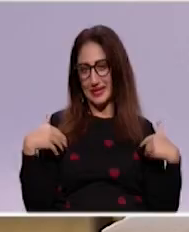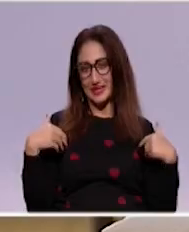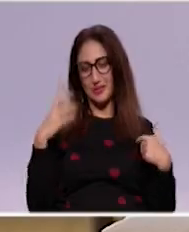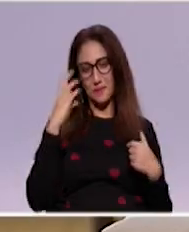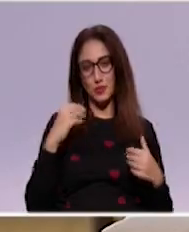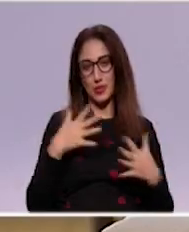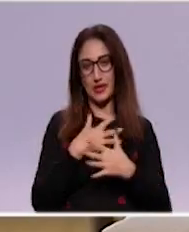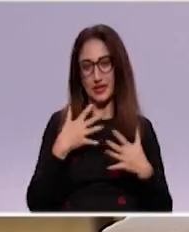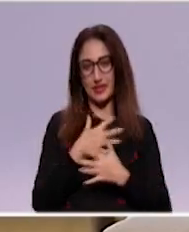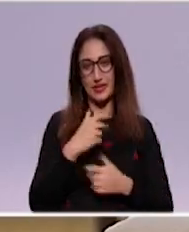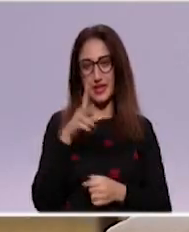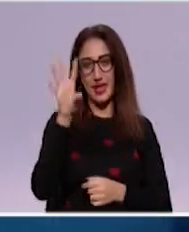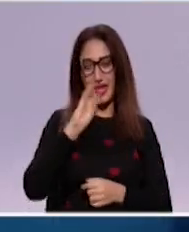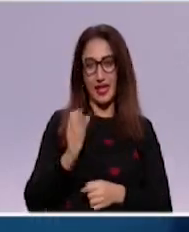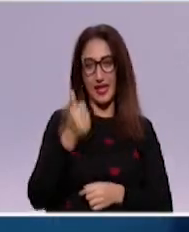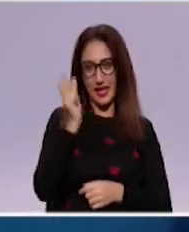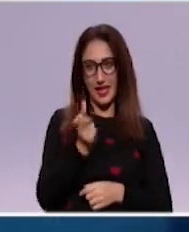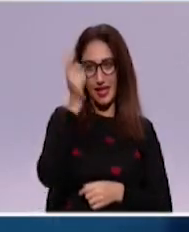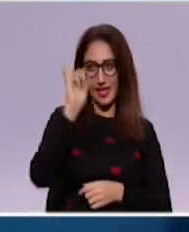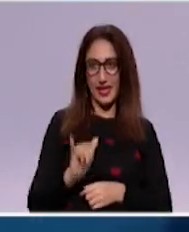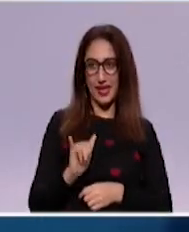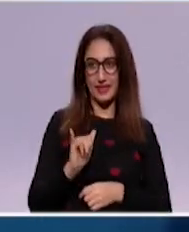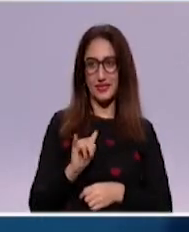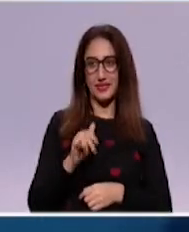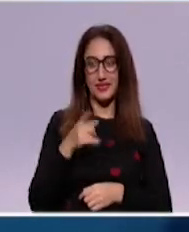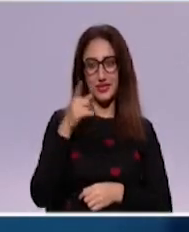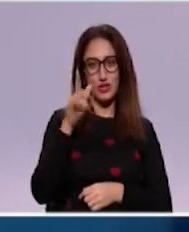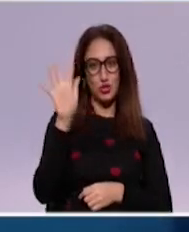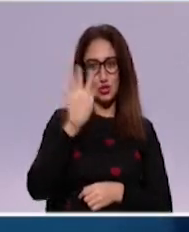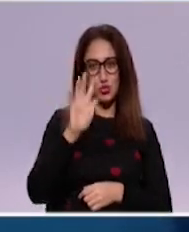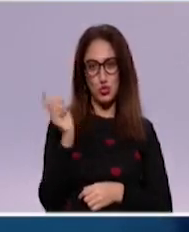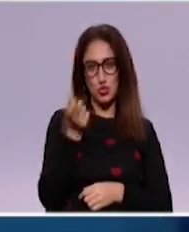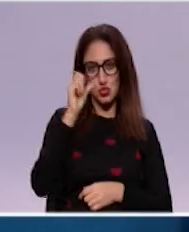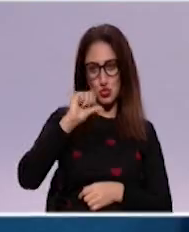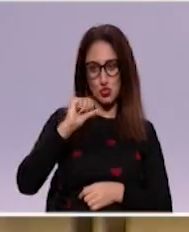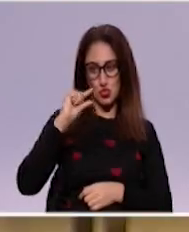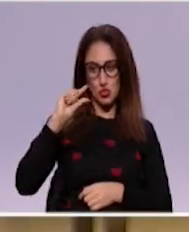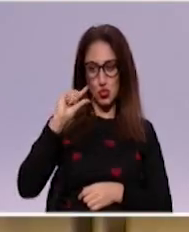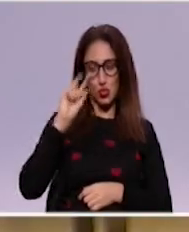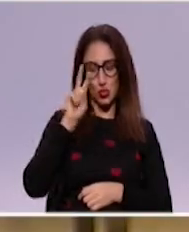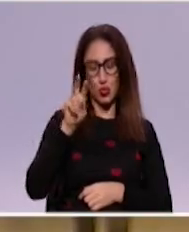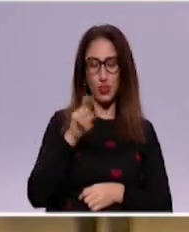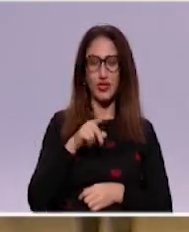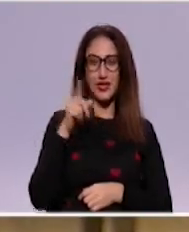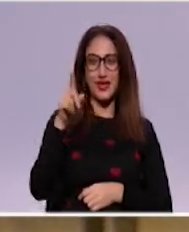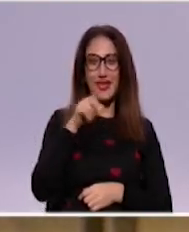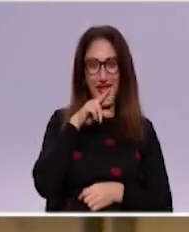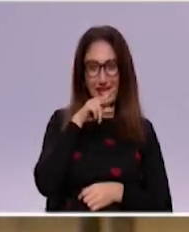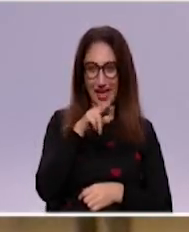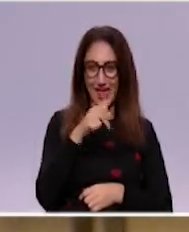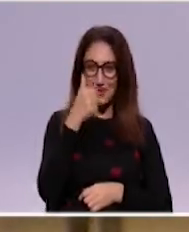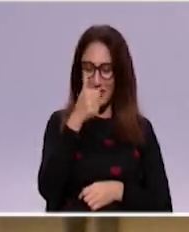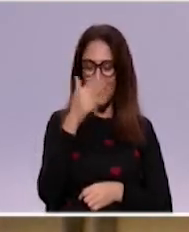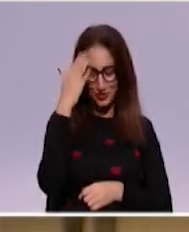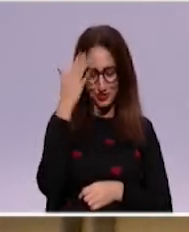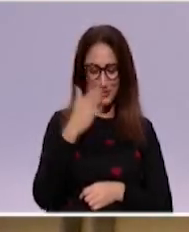الكبير هاني شنودة. المقدمة دي يعني فخمة جدا لا متكلفة يعني